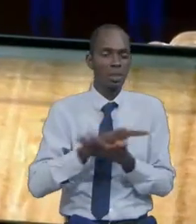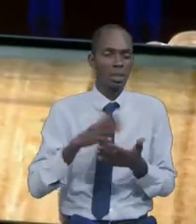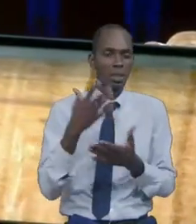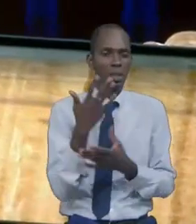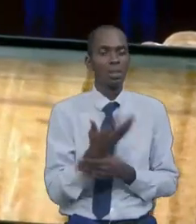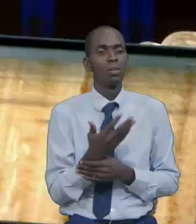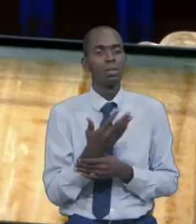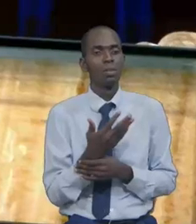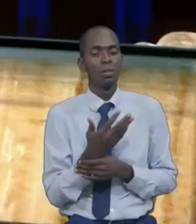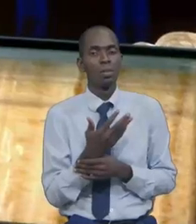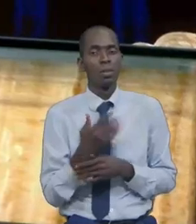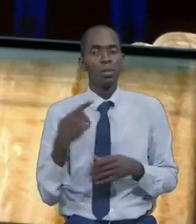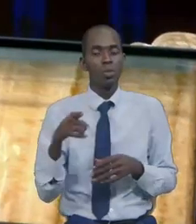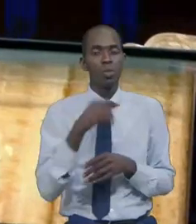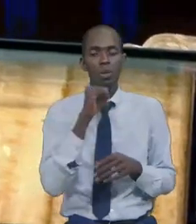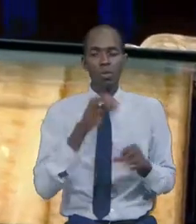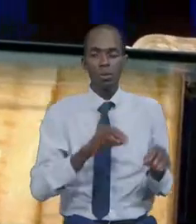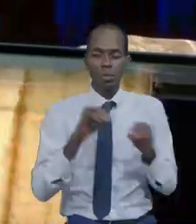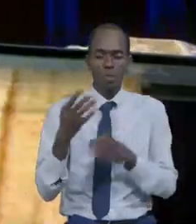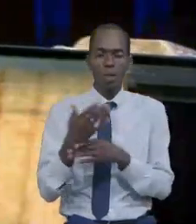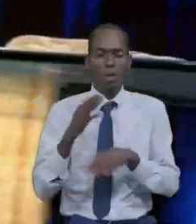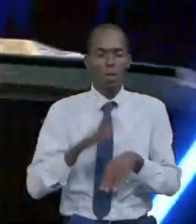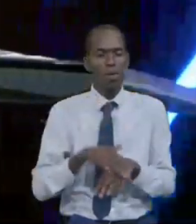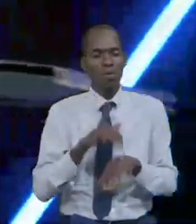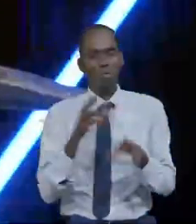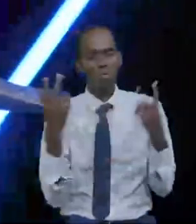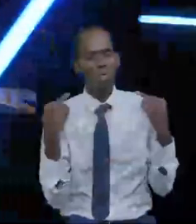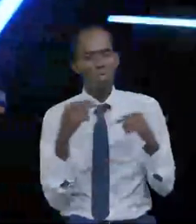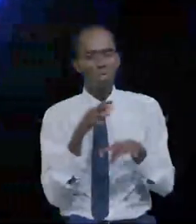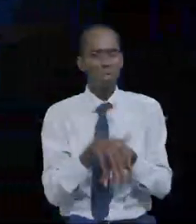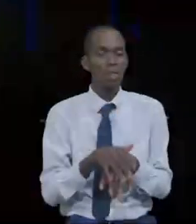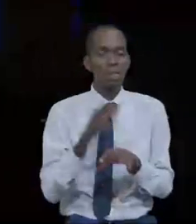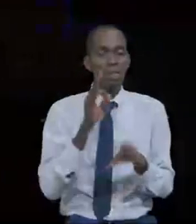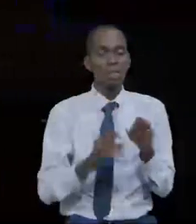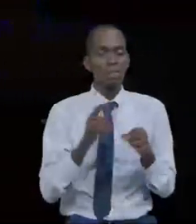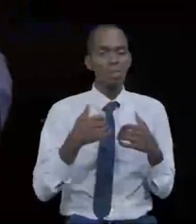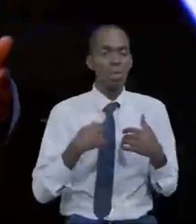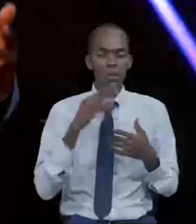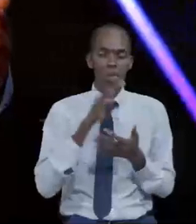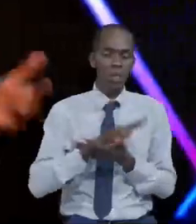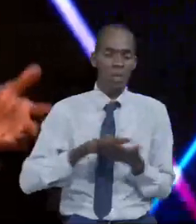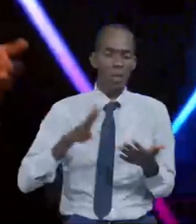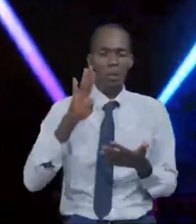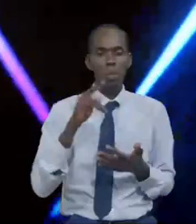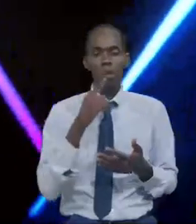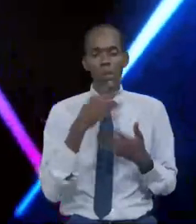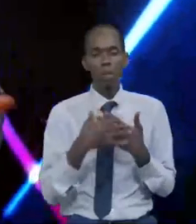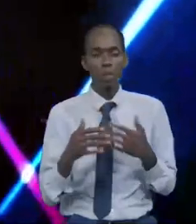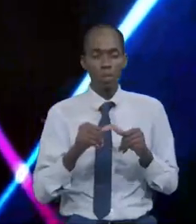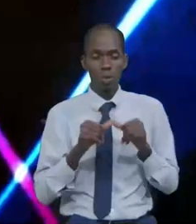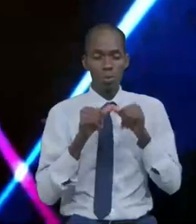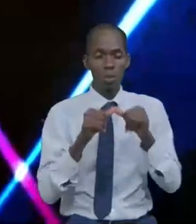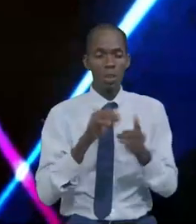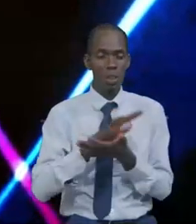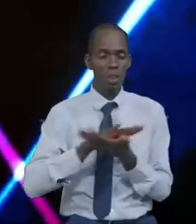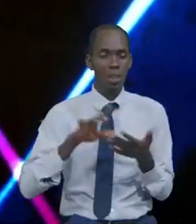sous ta tente, celui qui ne lève pas son corps à la vanité, à la séduction, si tu es purifié par le sang de l'agneau, tu es resté